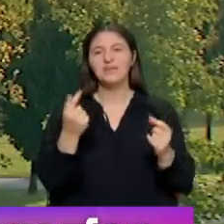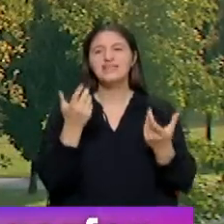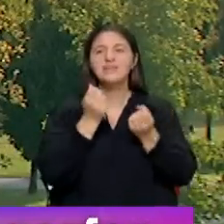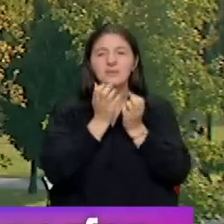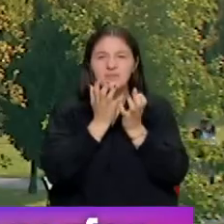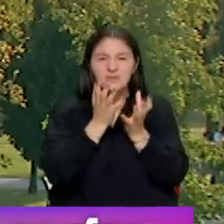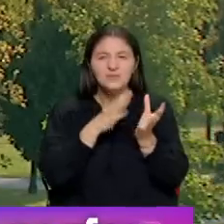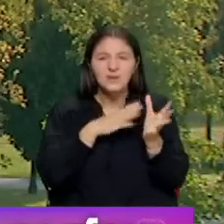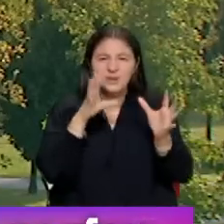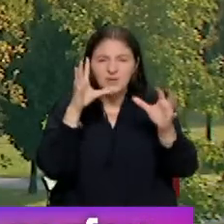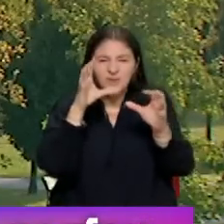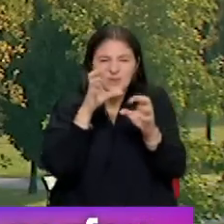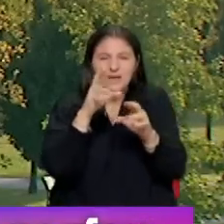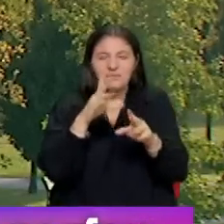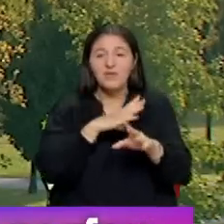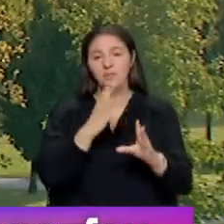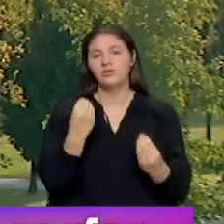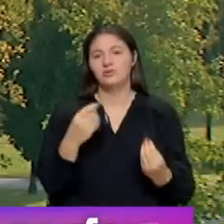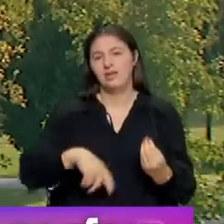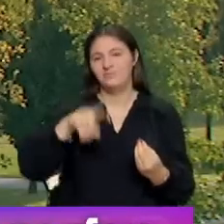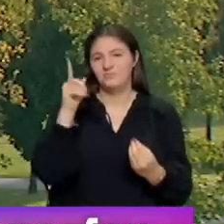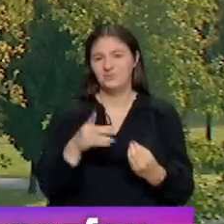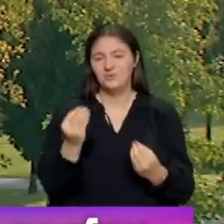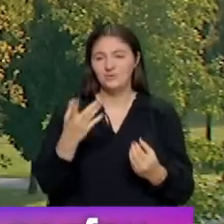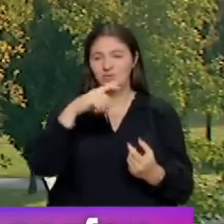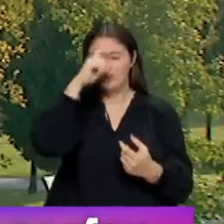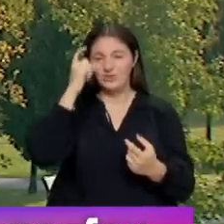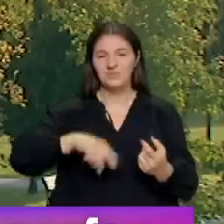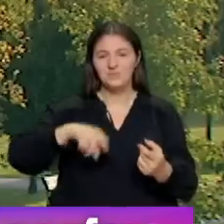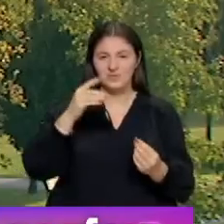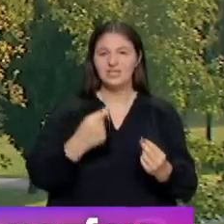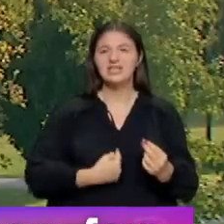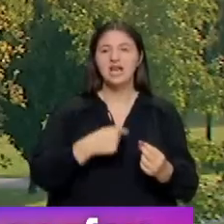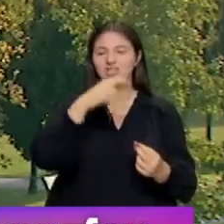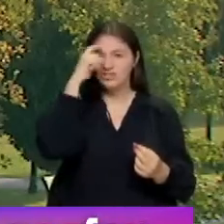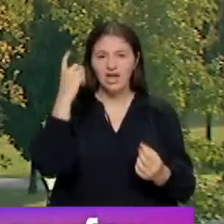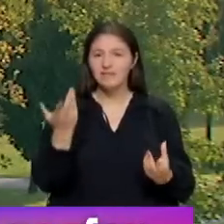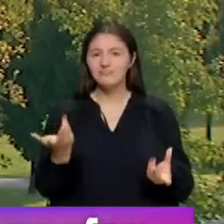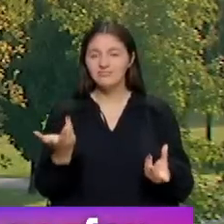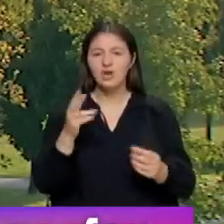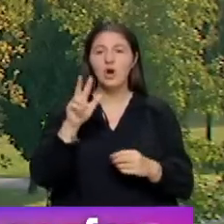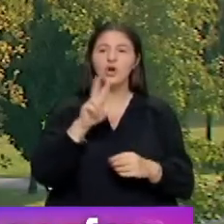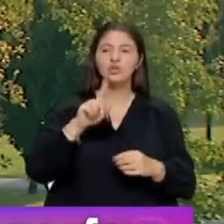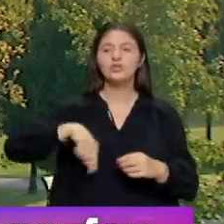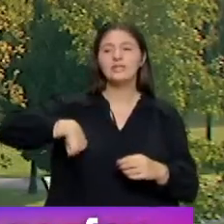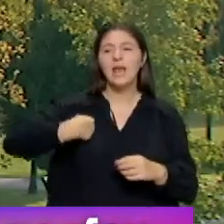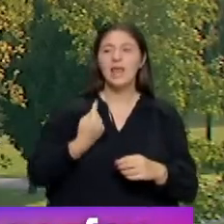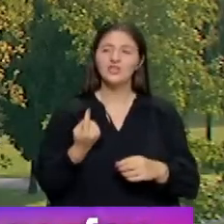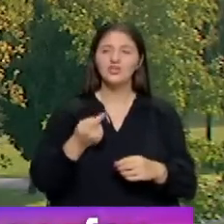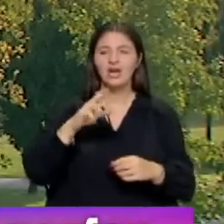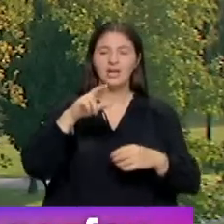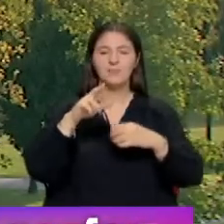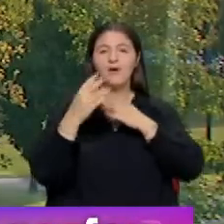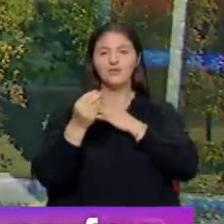böyle sisli biraz puslu bir gün Ama güzel bir gün olacak yine sıcak bir gün olacak hissedilen sıcaklığında 30 derece dolaylarında